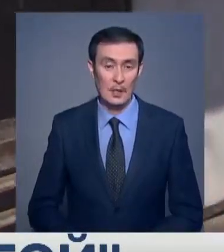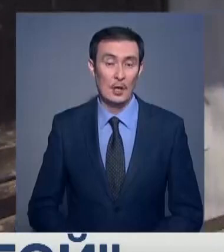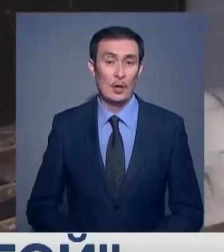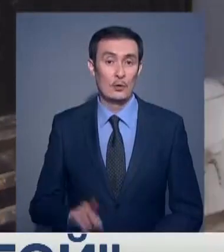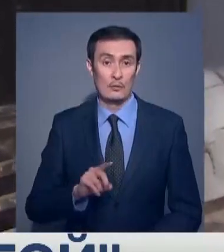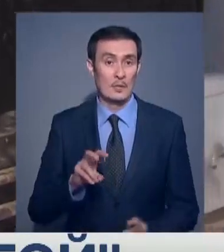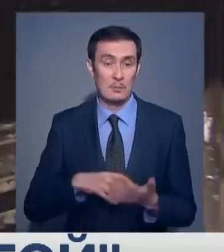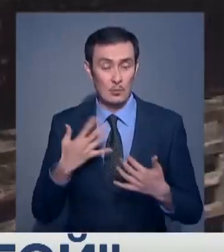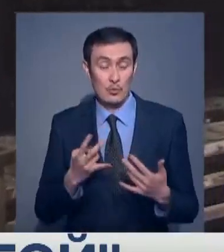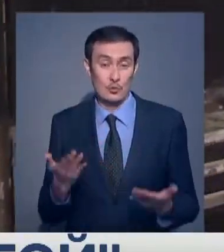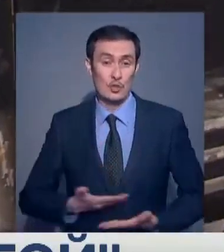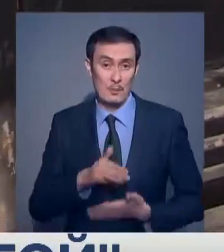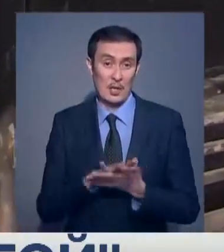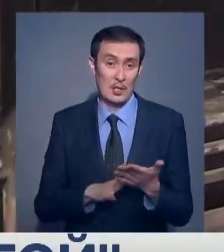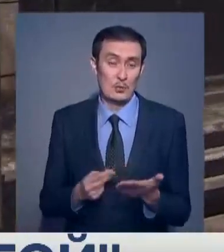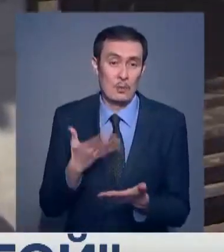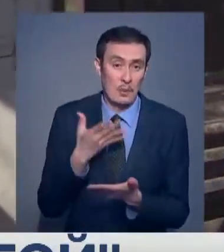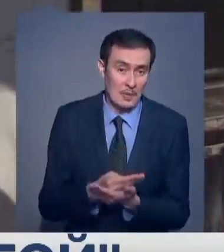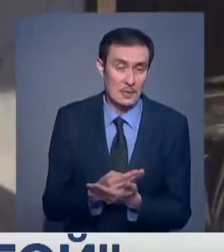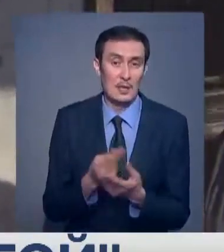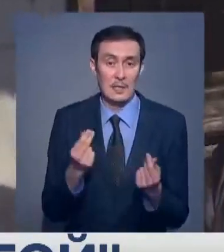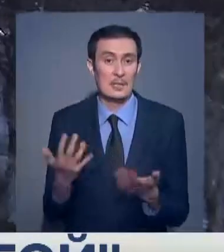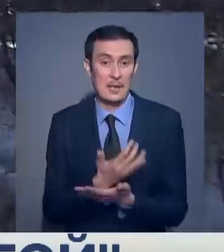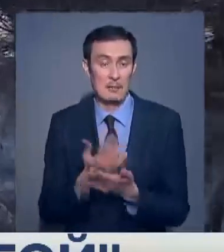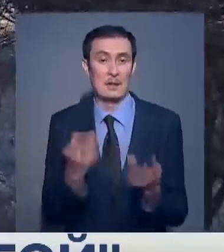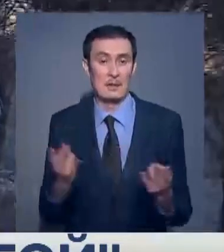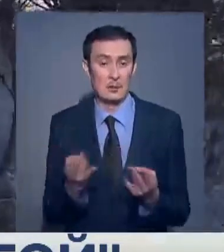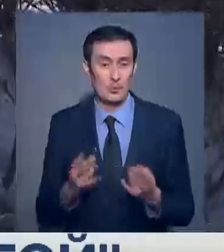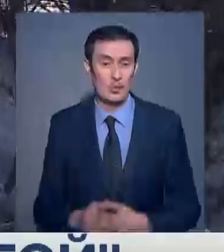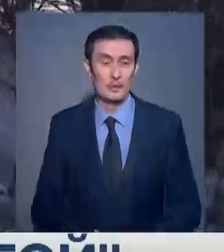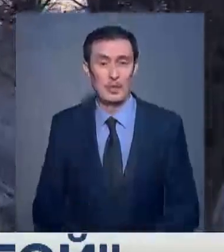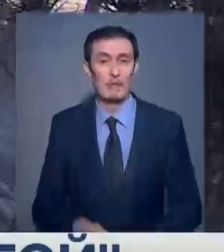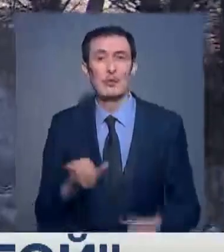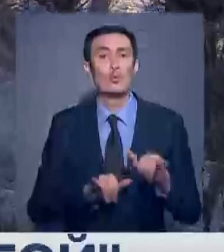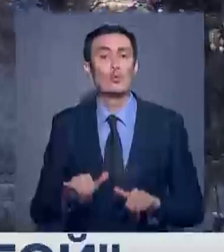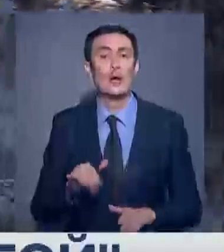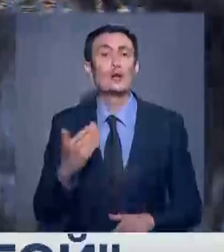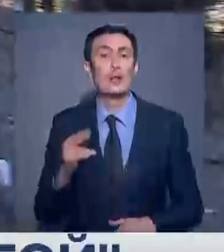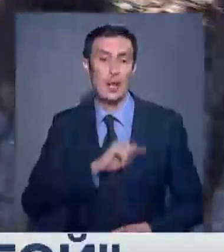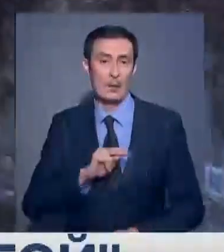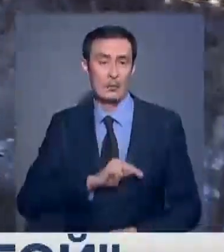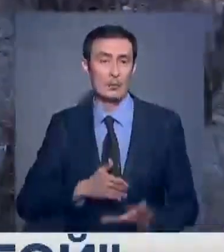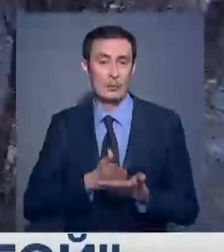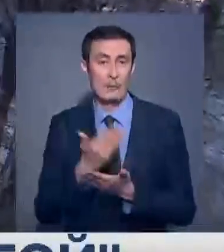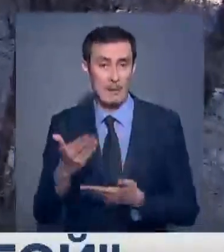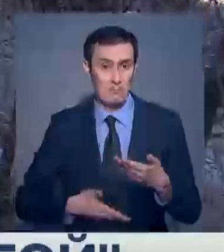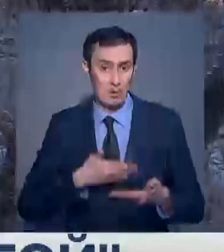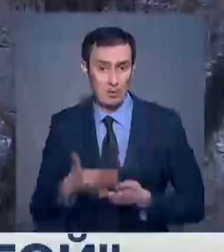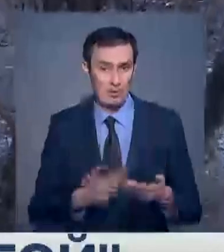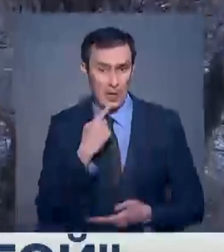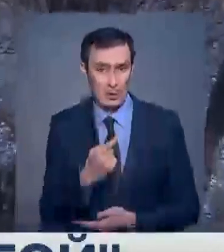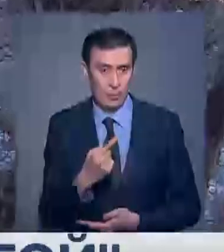как-то надо. За квартиру платить, питаться. Деньги же где-то надо брать. Куда вы идете? На работу. На работу? А вы пешком? Вам